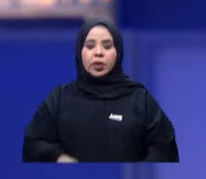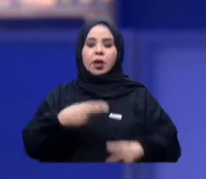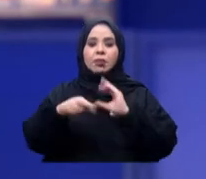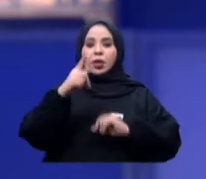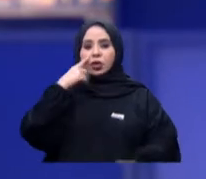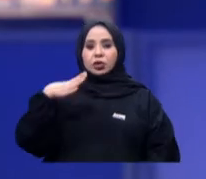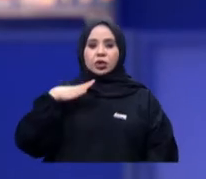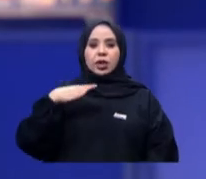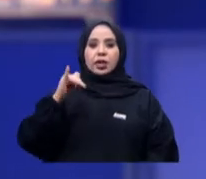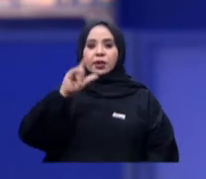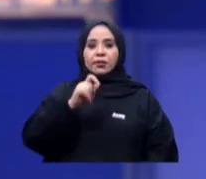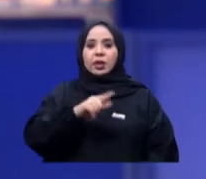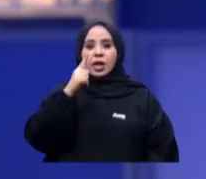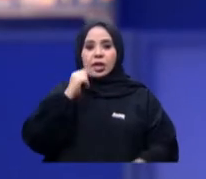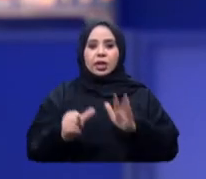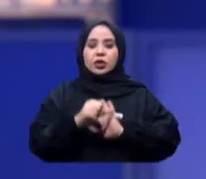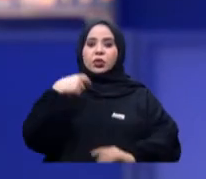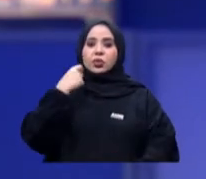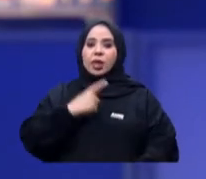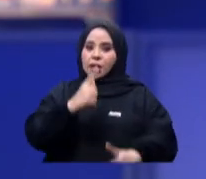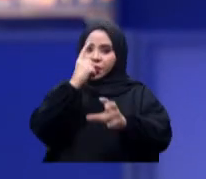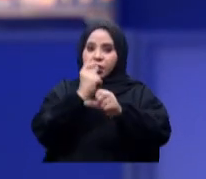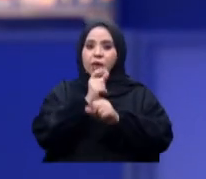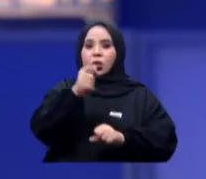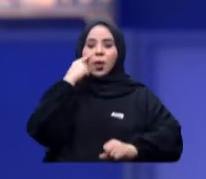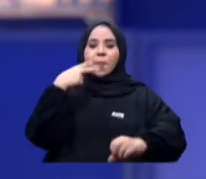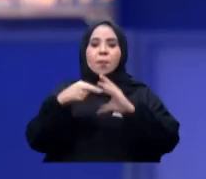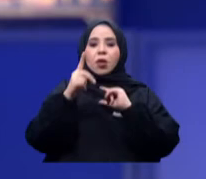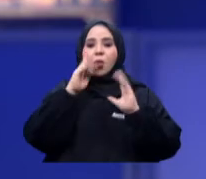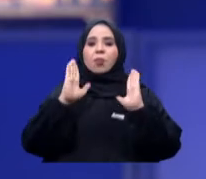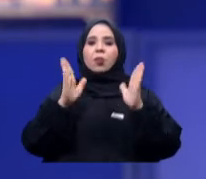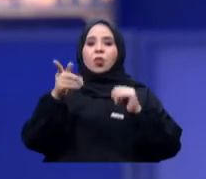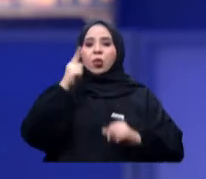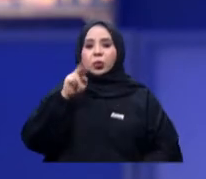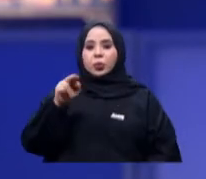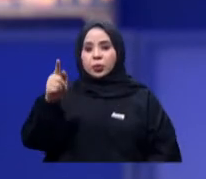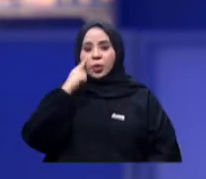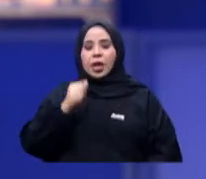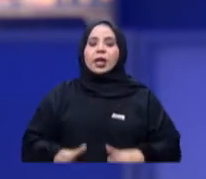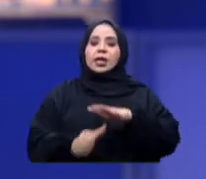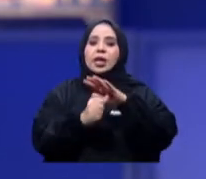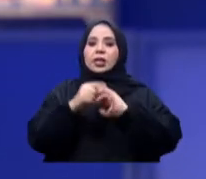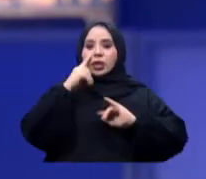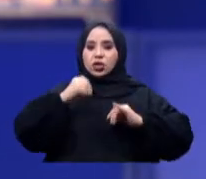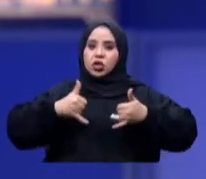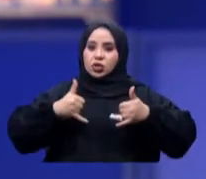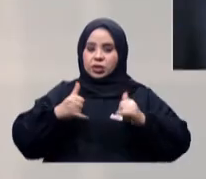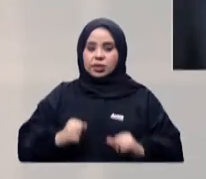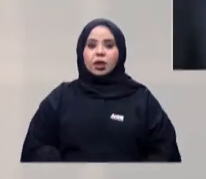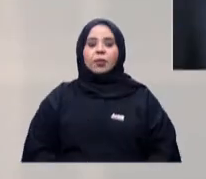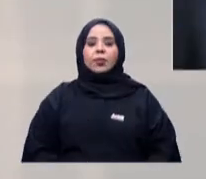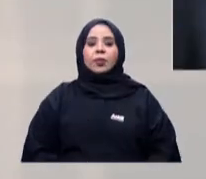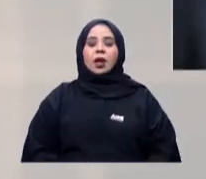بعث صاحب السمو الملكي الأمير خليفة بن سلمان الخليفة رئيس الوزراء المقر برقية تهنئة إلى أخي فخامة الرئيس عبد المجيد تبون